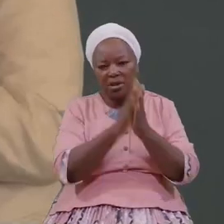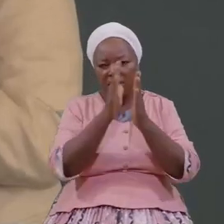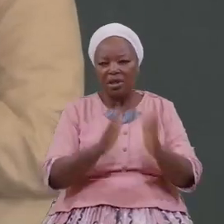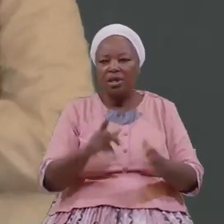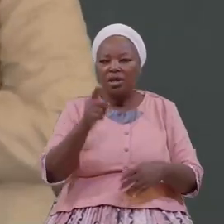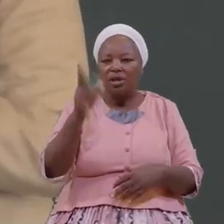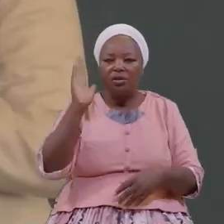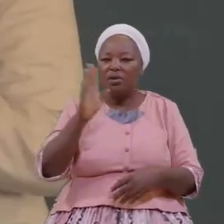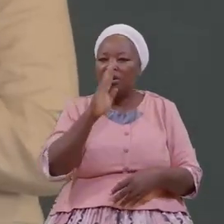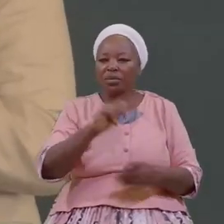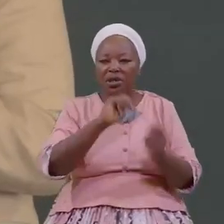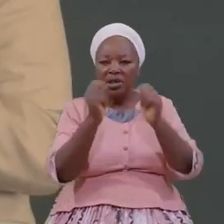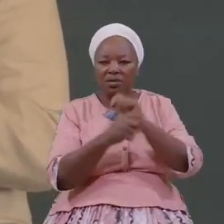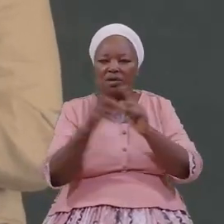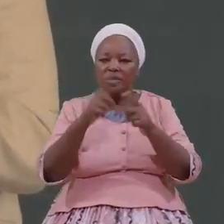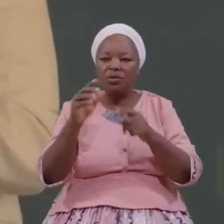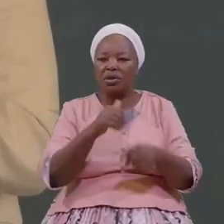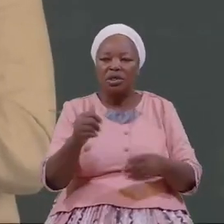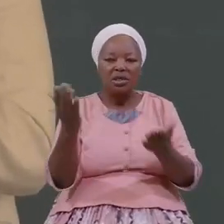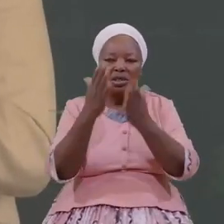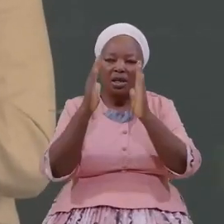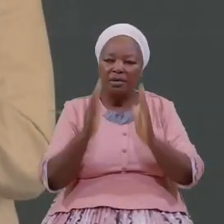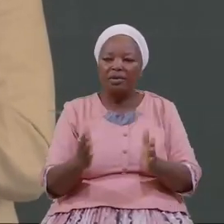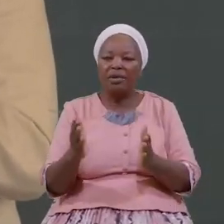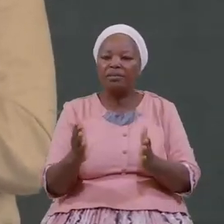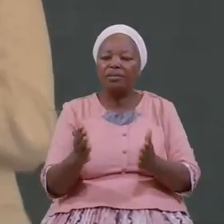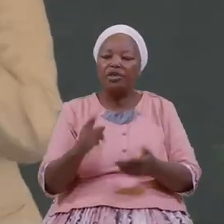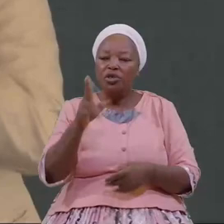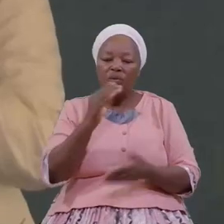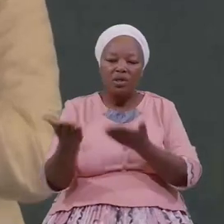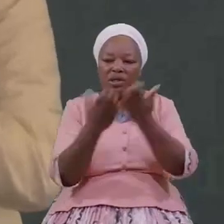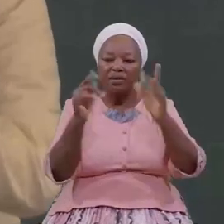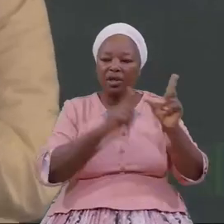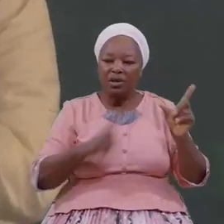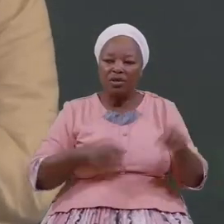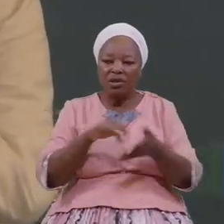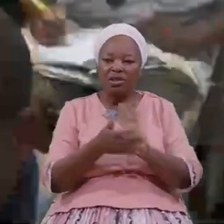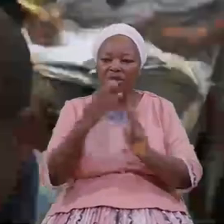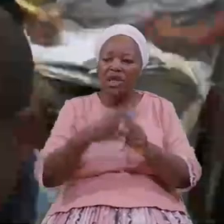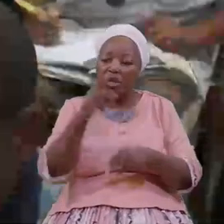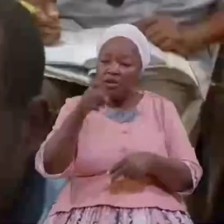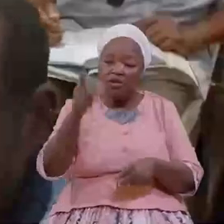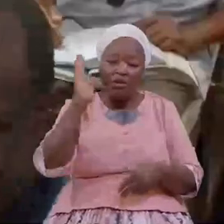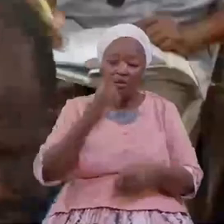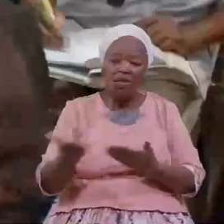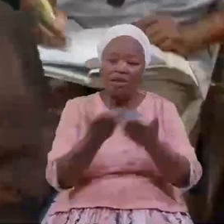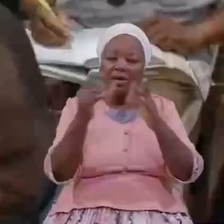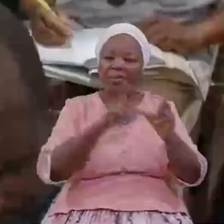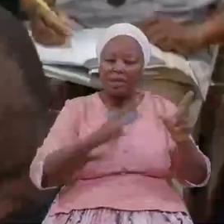transformé à un serviteur. Vous allez servir le Seigneur. Il dit, vous allez servir le